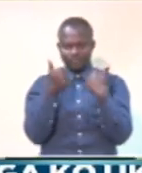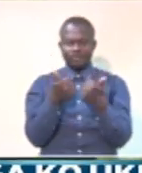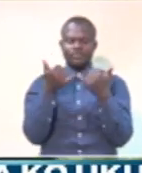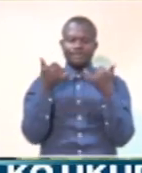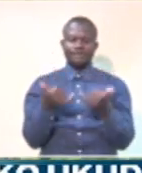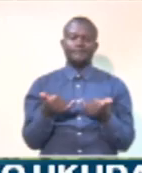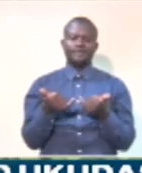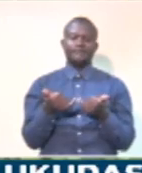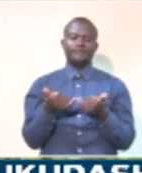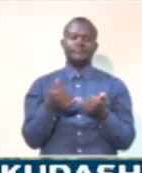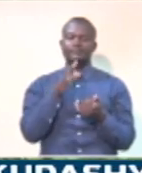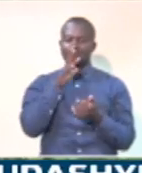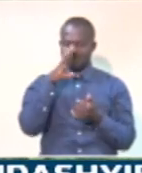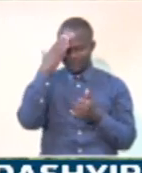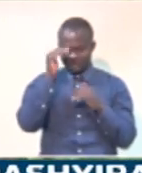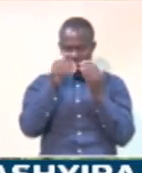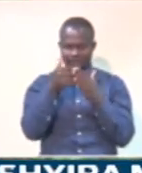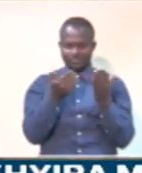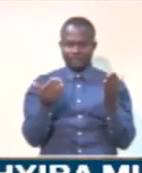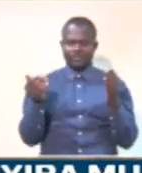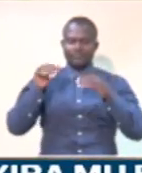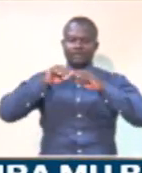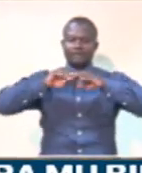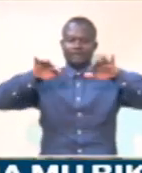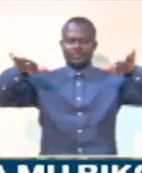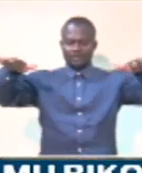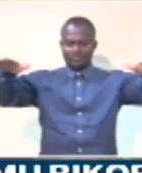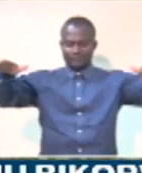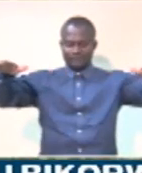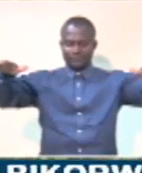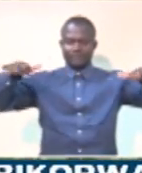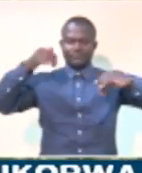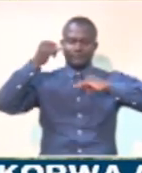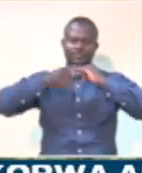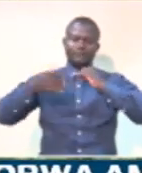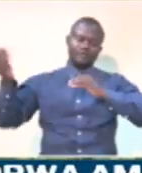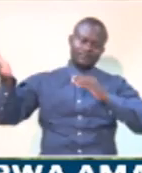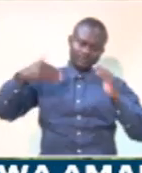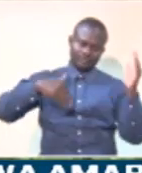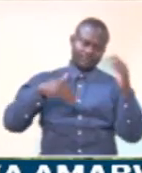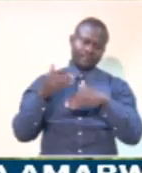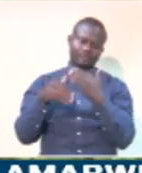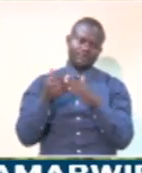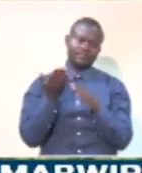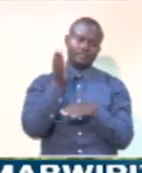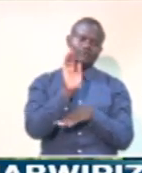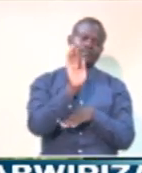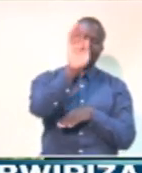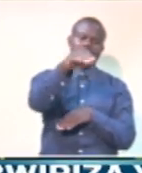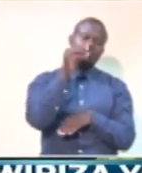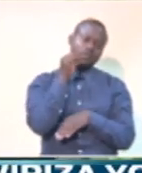n'ubu ndegereje kugira ngo abana batataniye mu mazu banyuma baze tubone twambuke naho